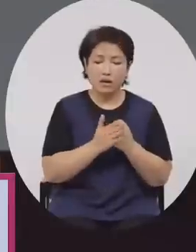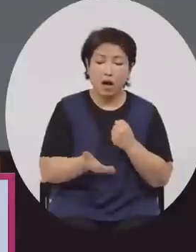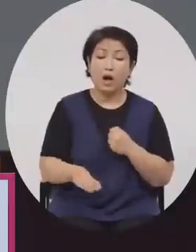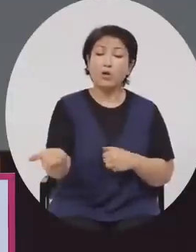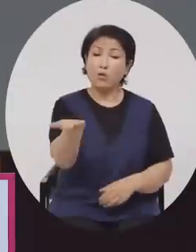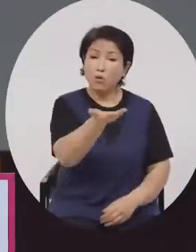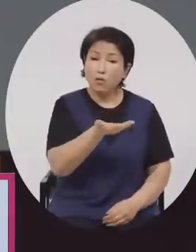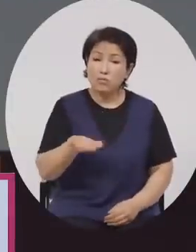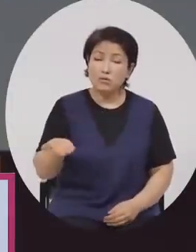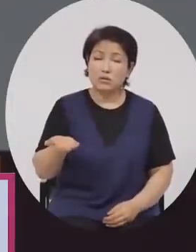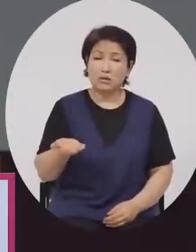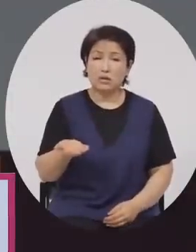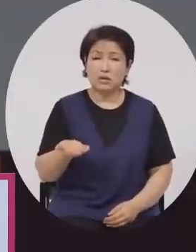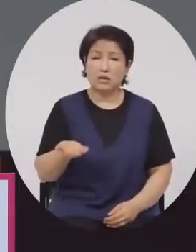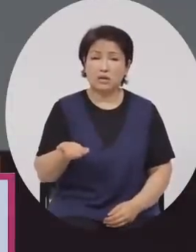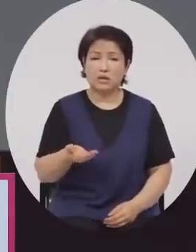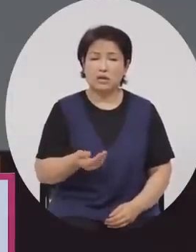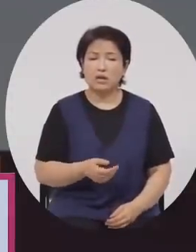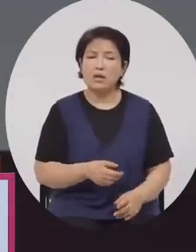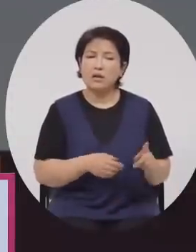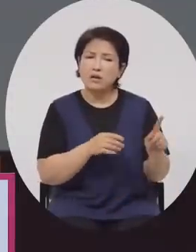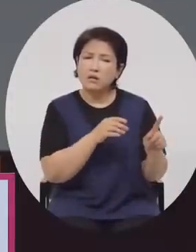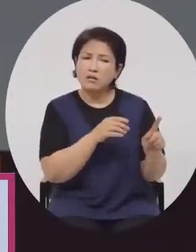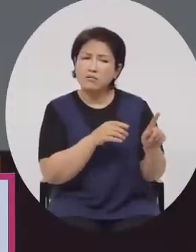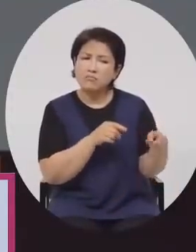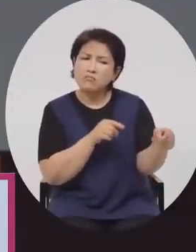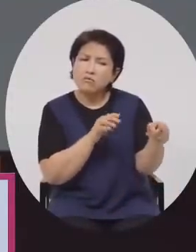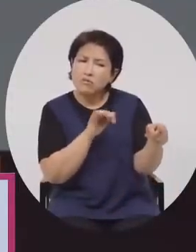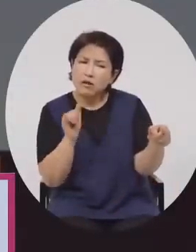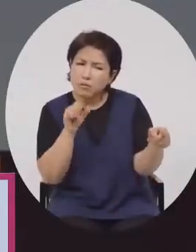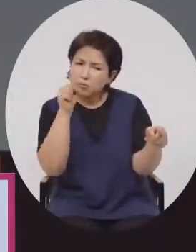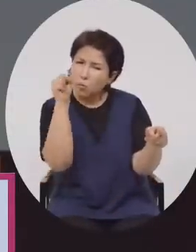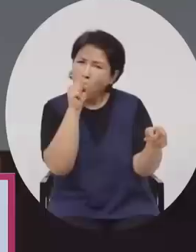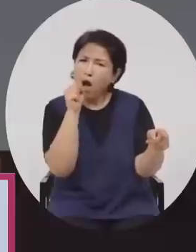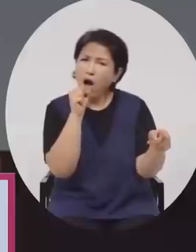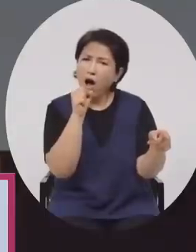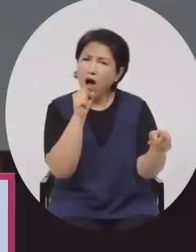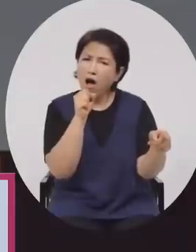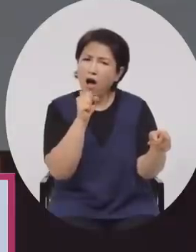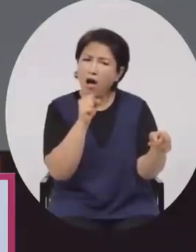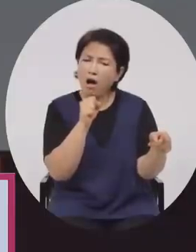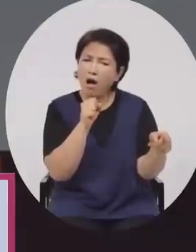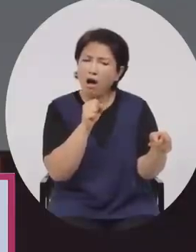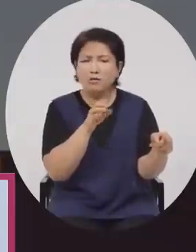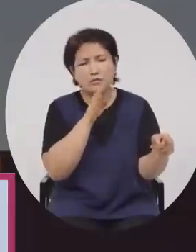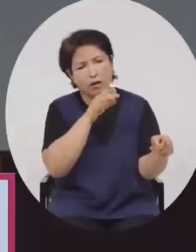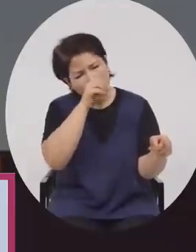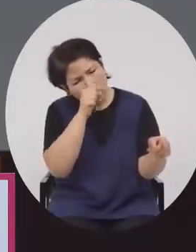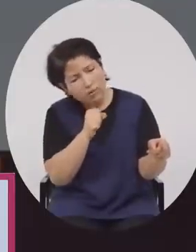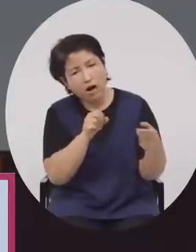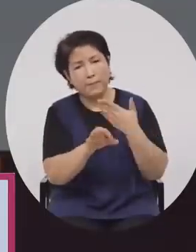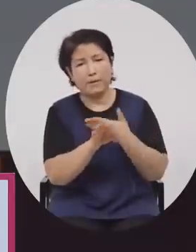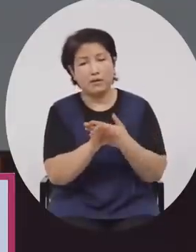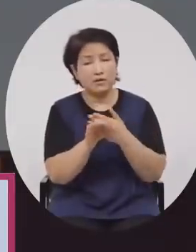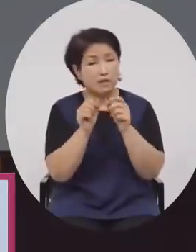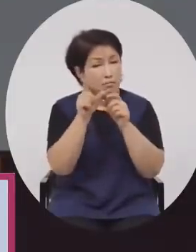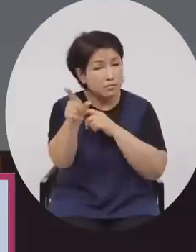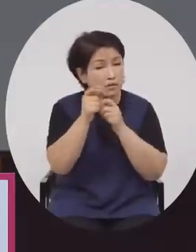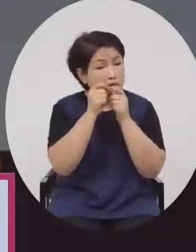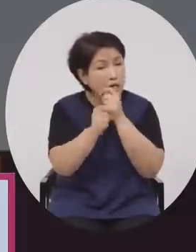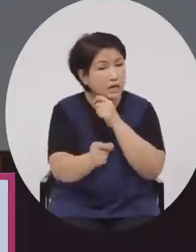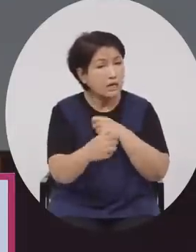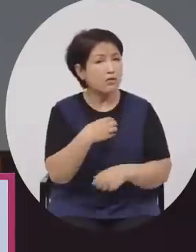그러니까 여러분들이 저 사람 진짜 좋다. 아, 저거 진짜 좋다 할 때는 대부분 다 사기당할 위험이 있는